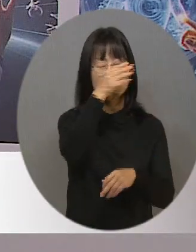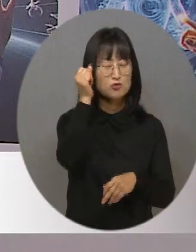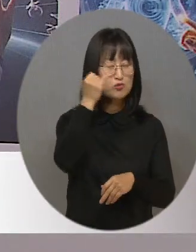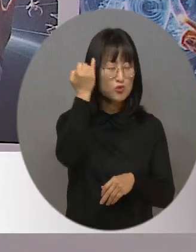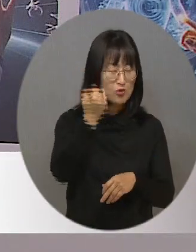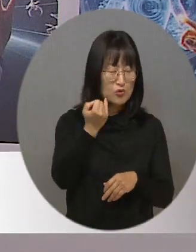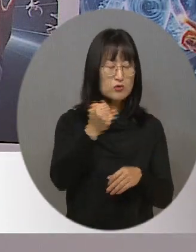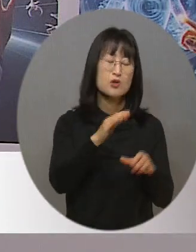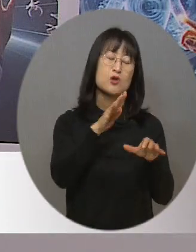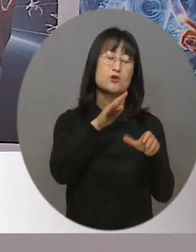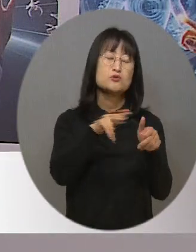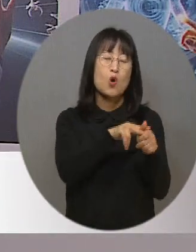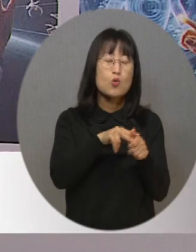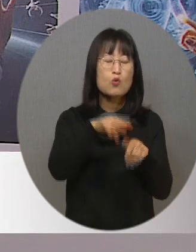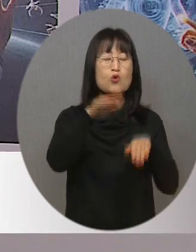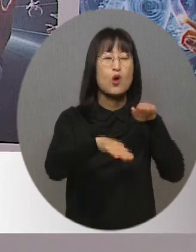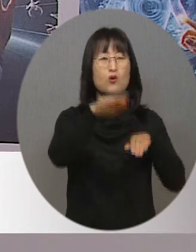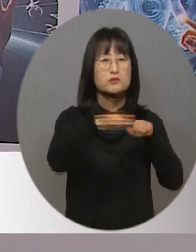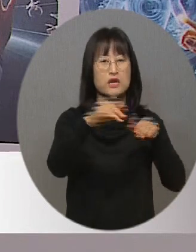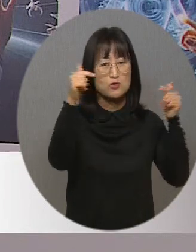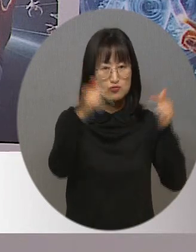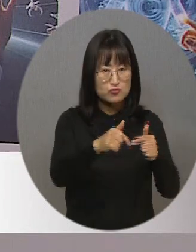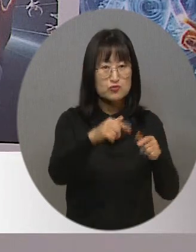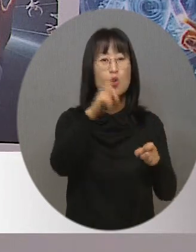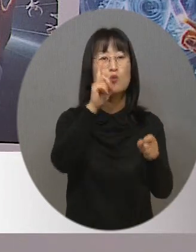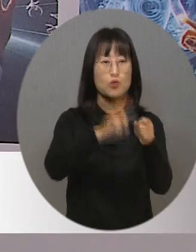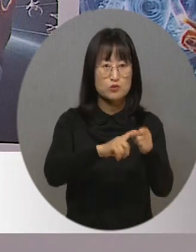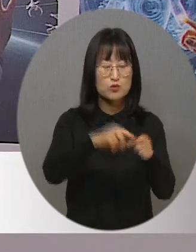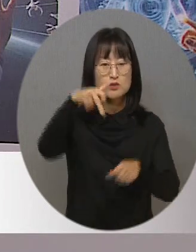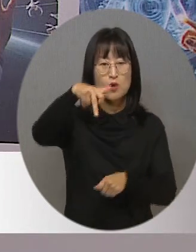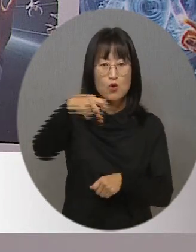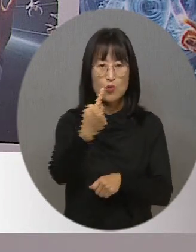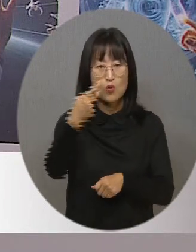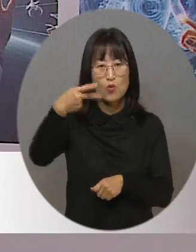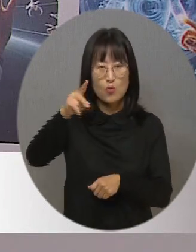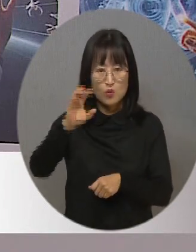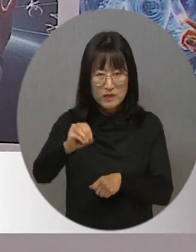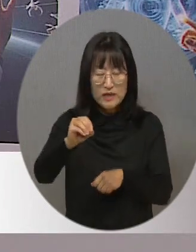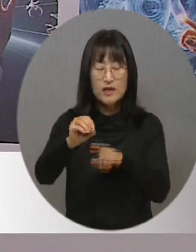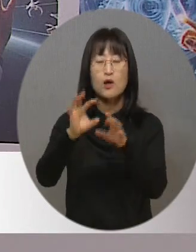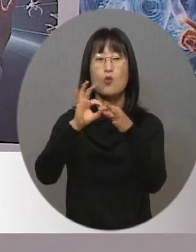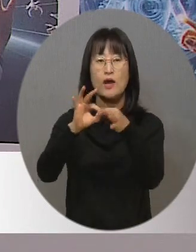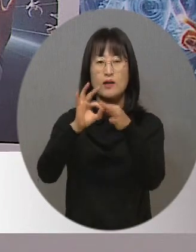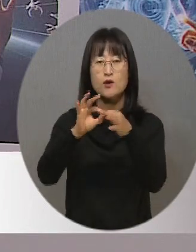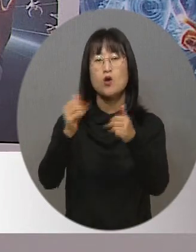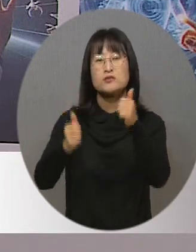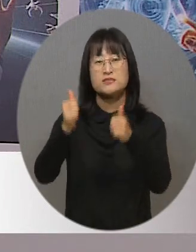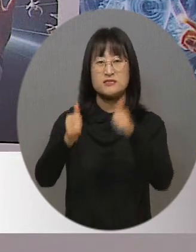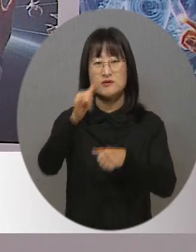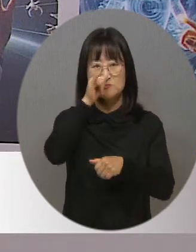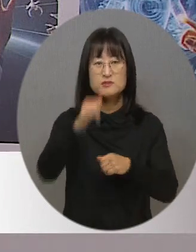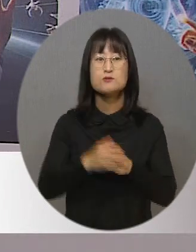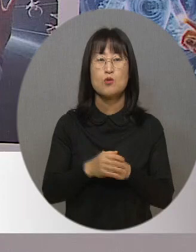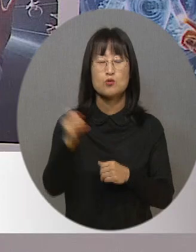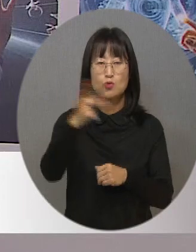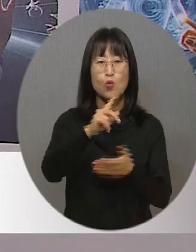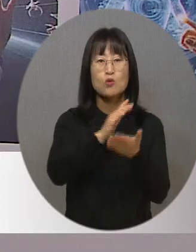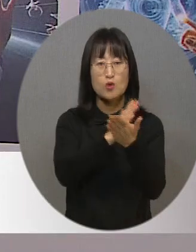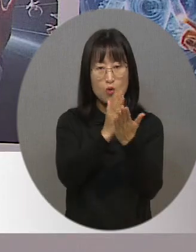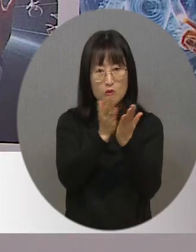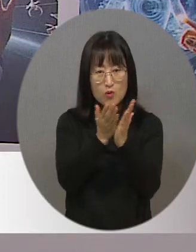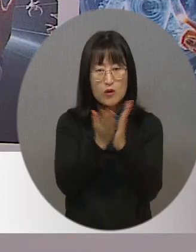해소를 위해서 코딩 교육 그리고 코딩 종목을 통한 경진 대회로 구성이 되어 있습니다. 그리고 기타